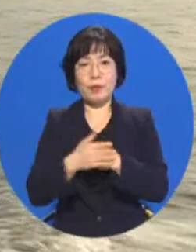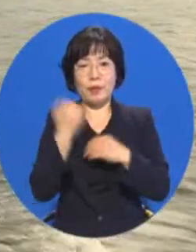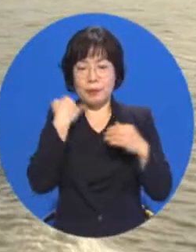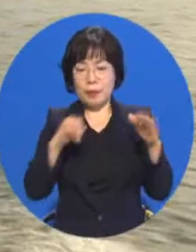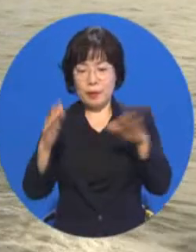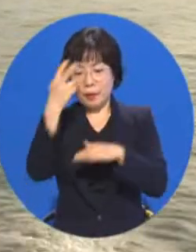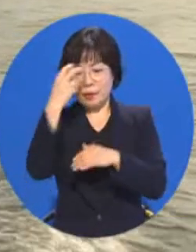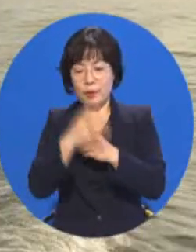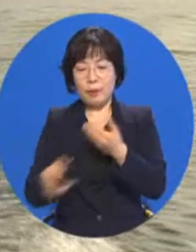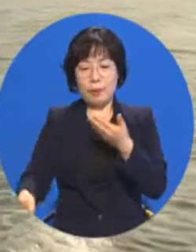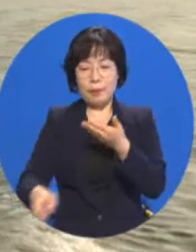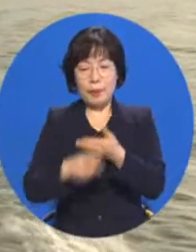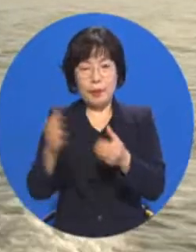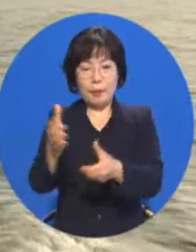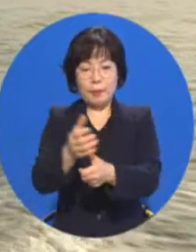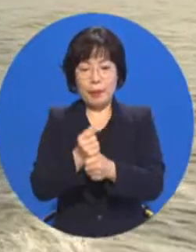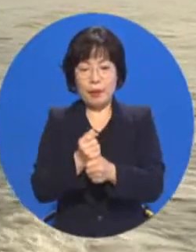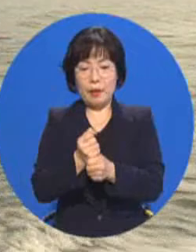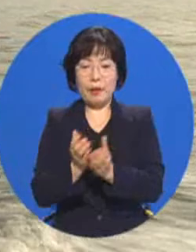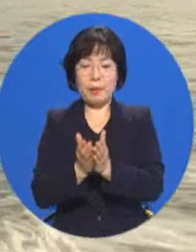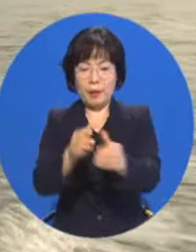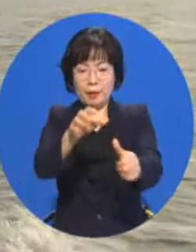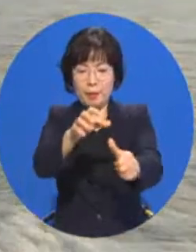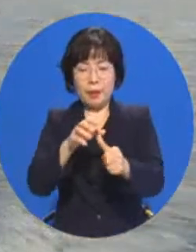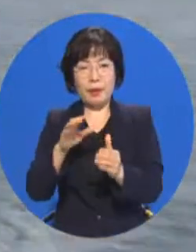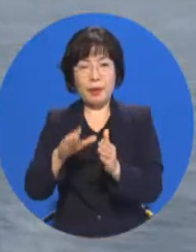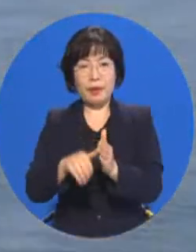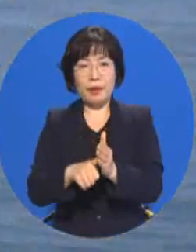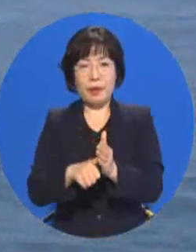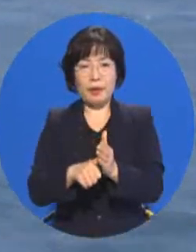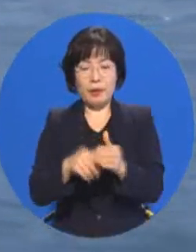향후 불법 조업으로 납포되는 중국 어선을 납포할 경우